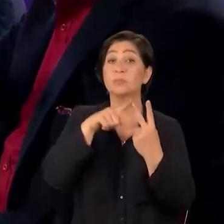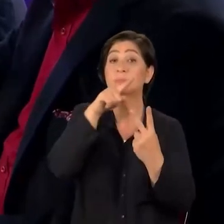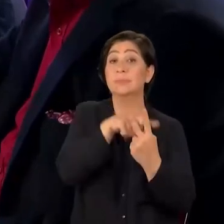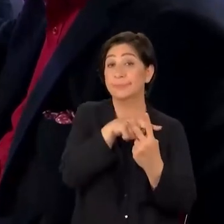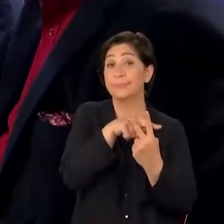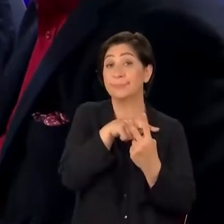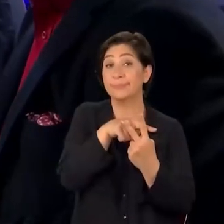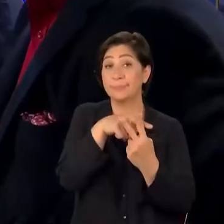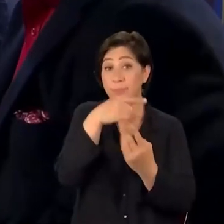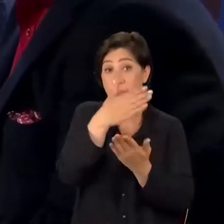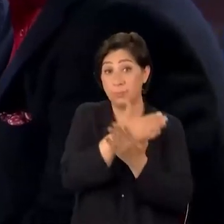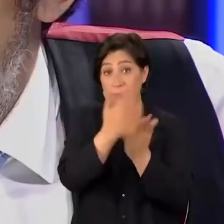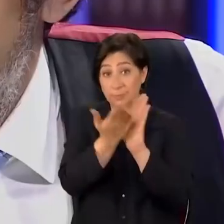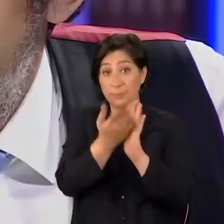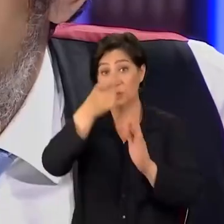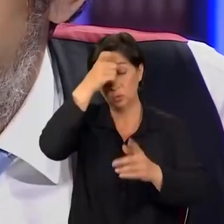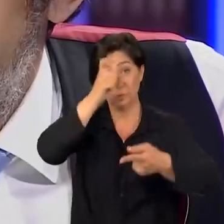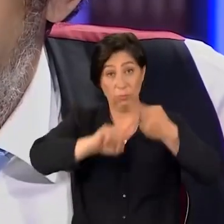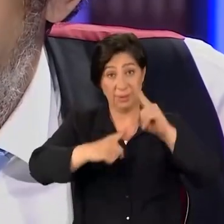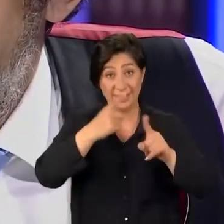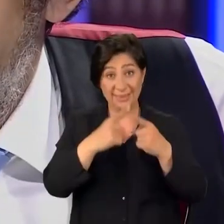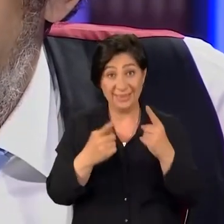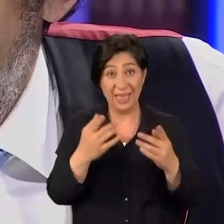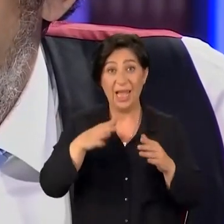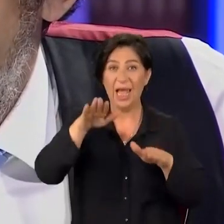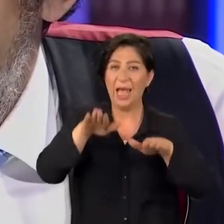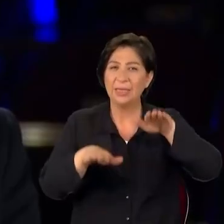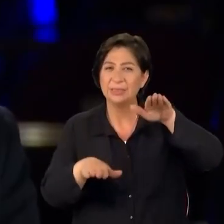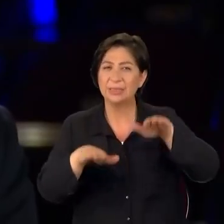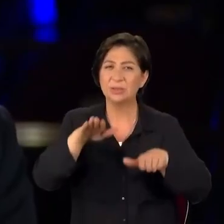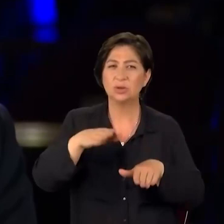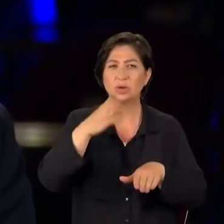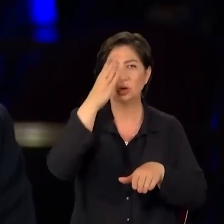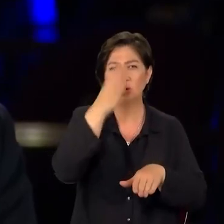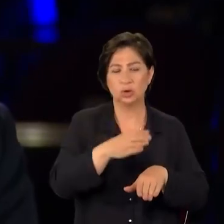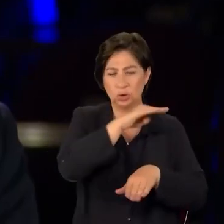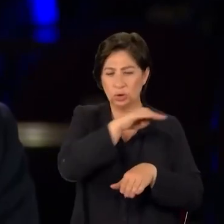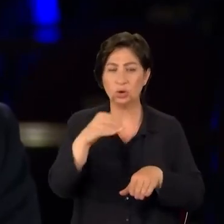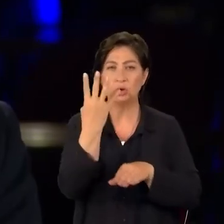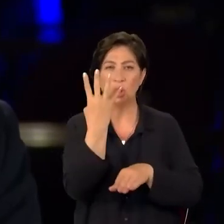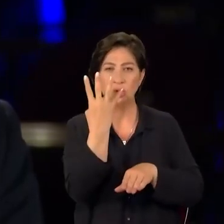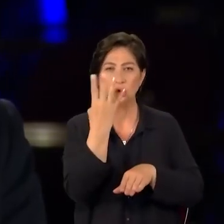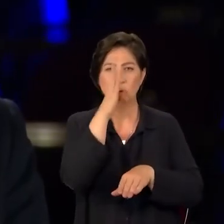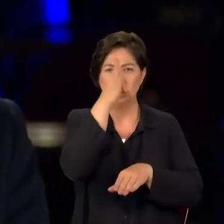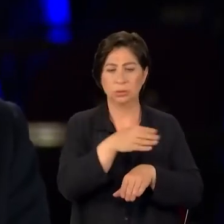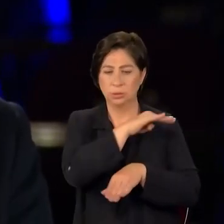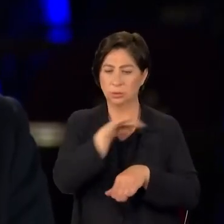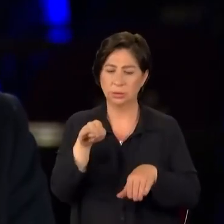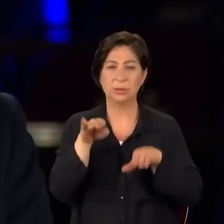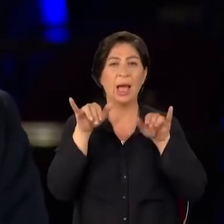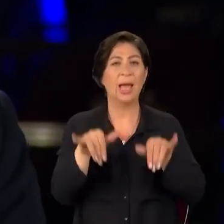Bu akslar üzerinden böldüğünüz zaman Türk siyasetini aşağı yukarı bir dörtlü koordinat